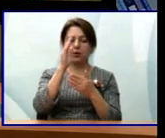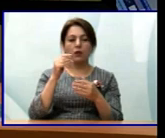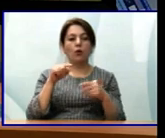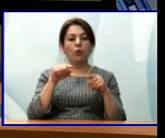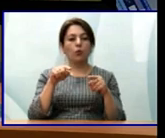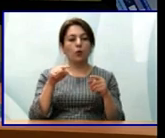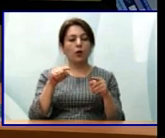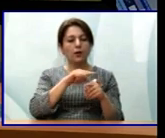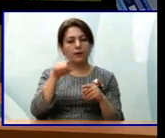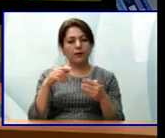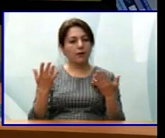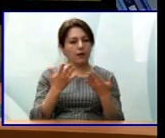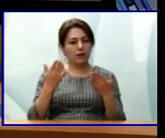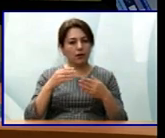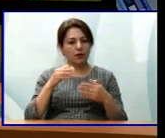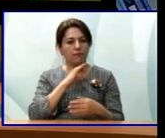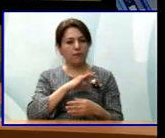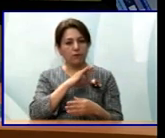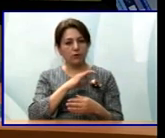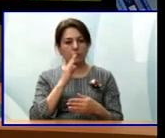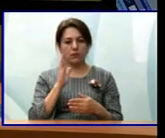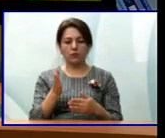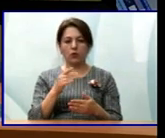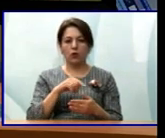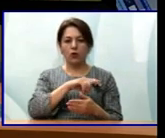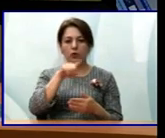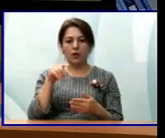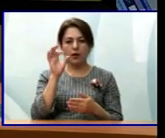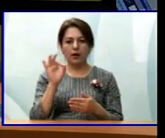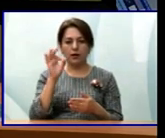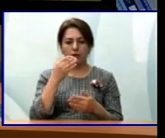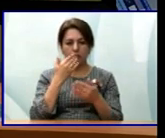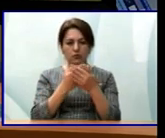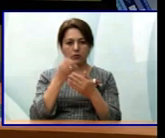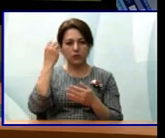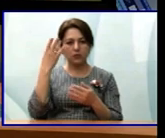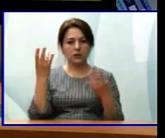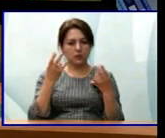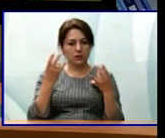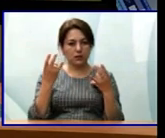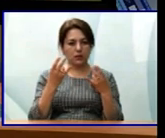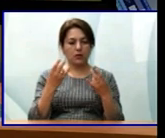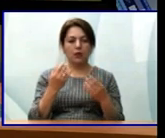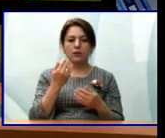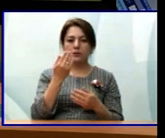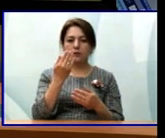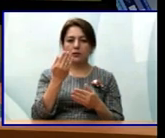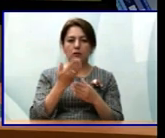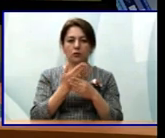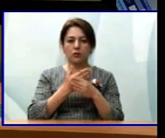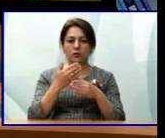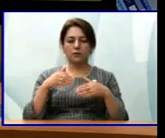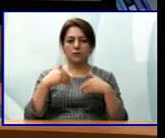qanday maqsadlarda foydalanadi? Shular xususida so'rab bilib oling. Sizga yaqindan yordam